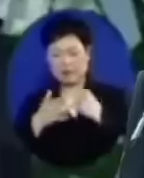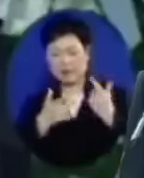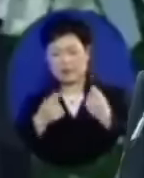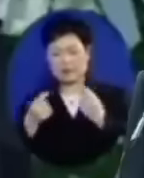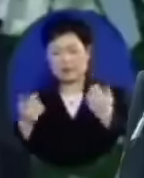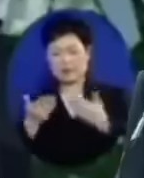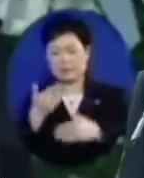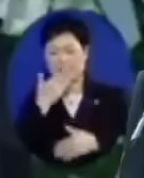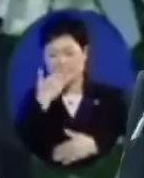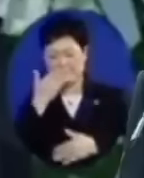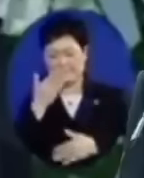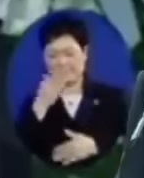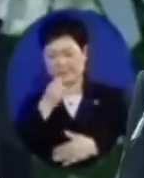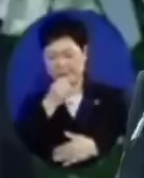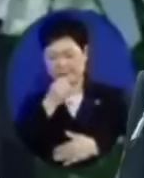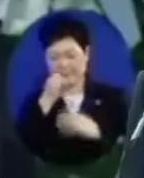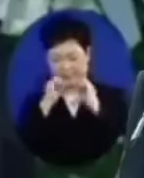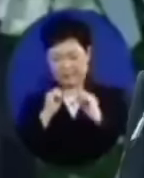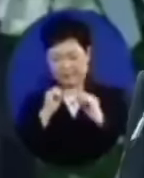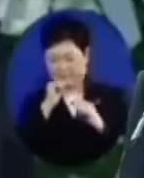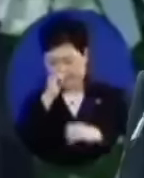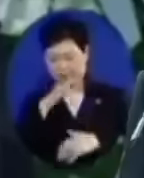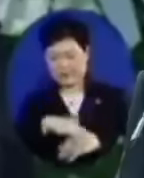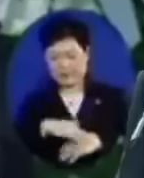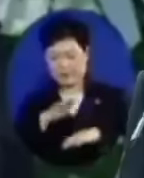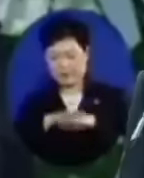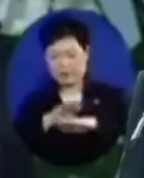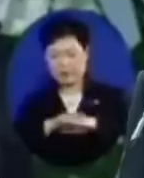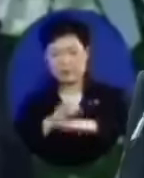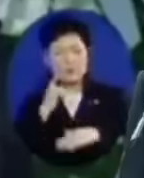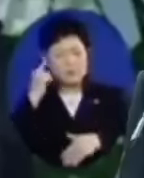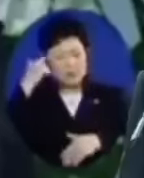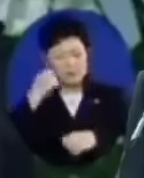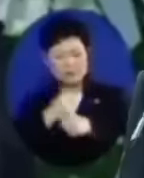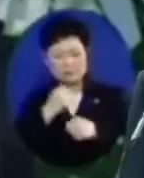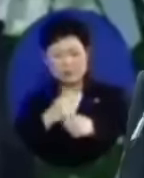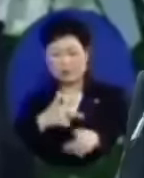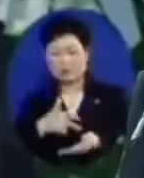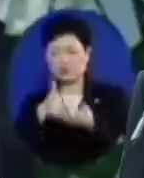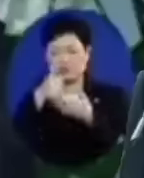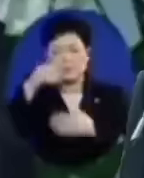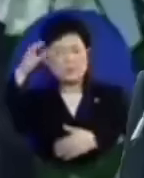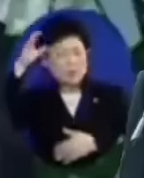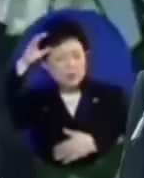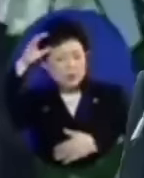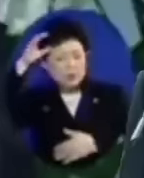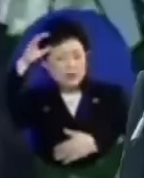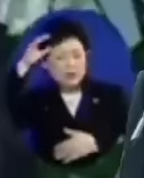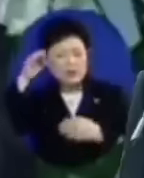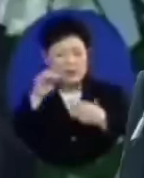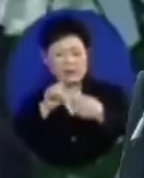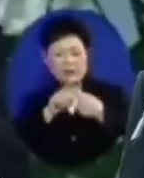할 수가 있었습니다. 손양은 목사님이 지으신 복음성가 중에 주님 고대라는 그 가사가